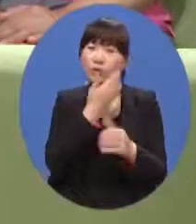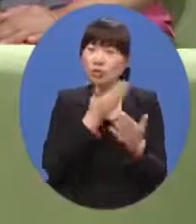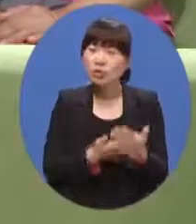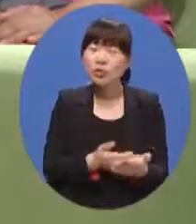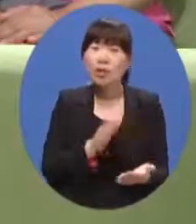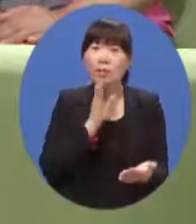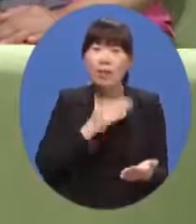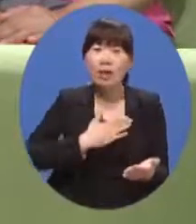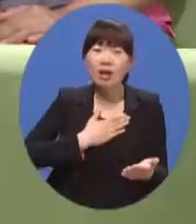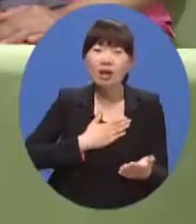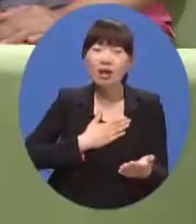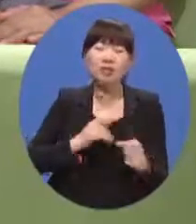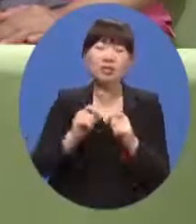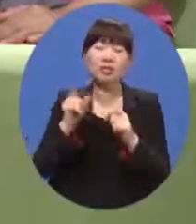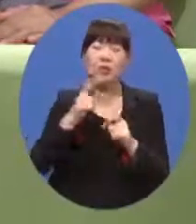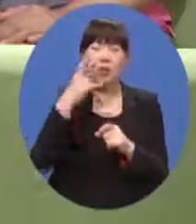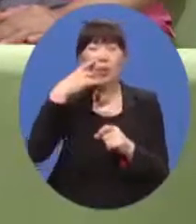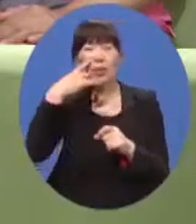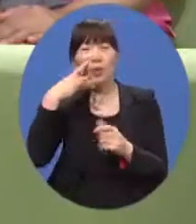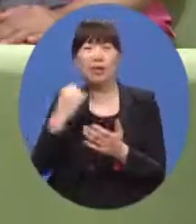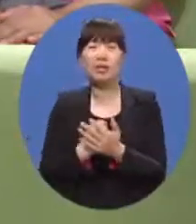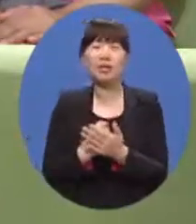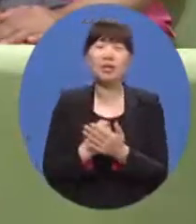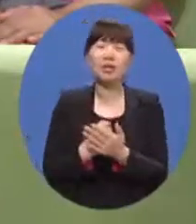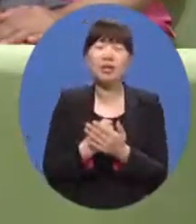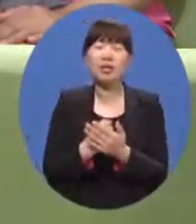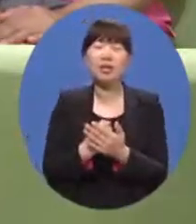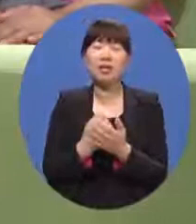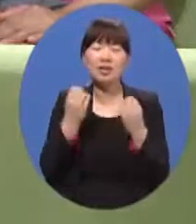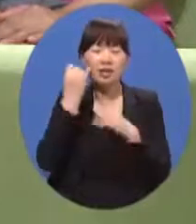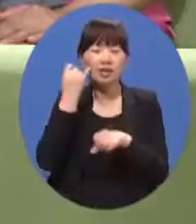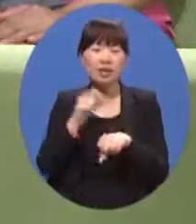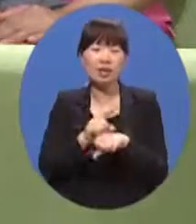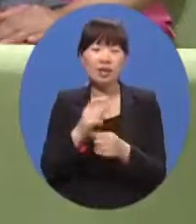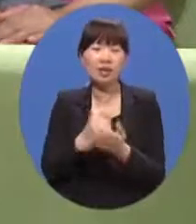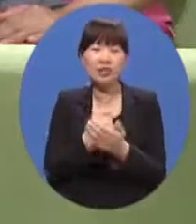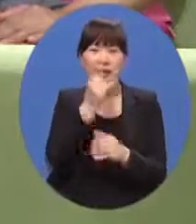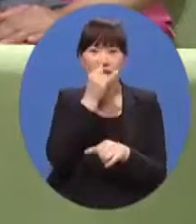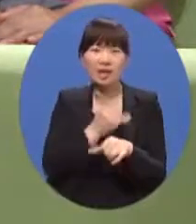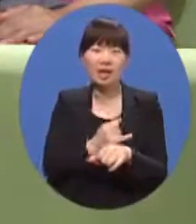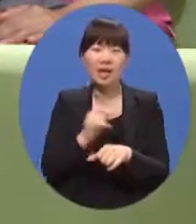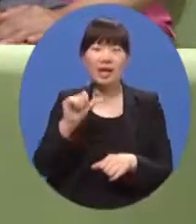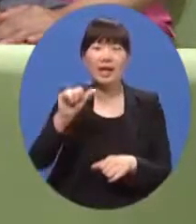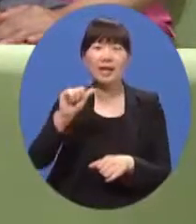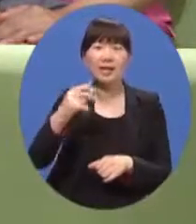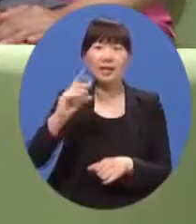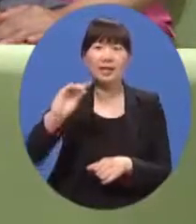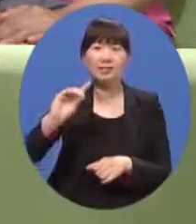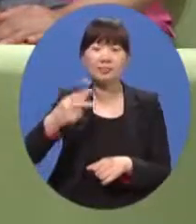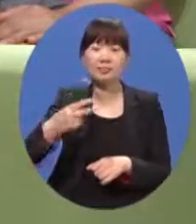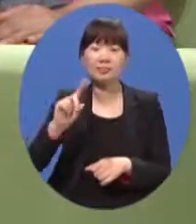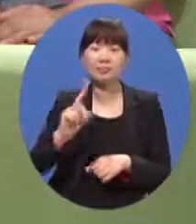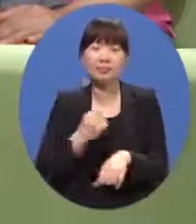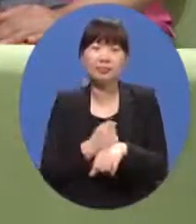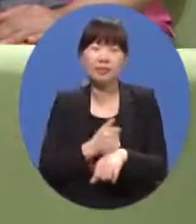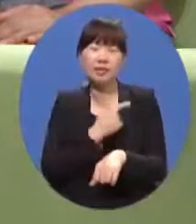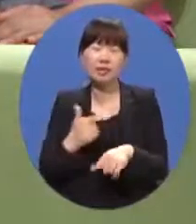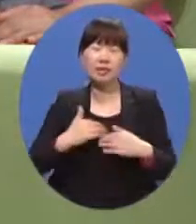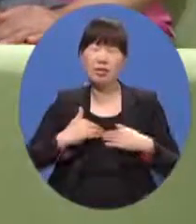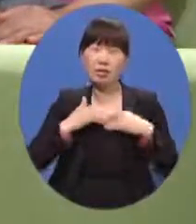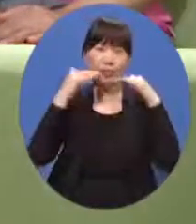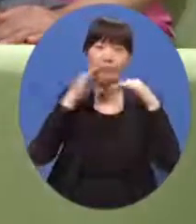아이가 그냥 다소의 호기심을 가지고 있고 다소의 산만성을 가지고 있다 하는 거를 가지고 ADHD라고 너무나 흥분하셔도 안